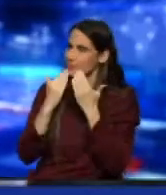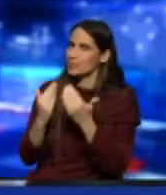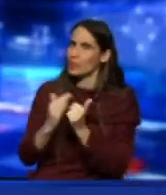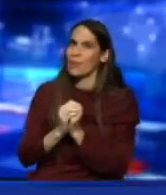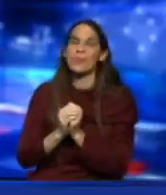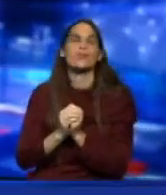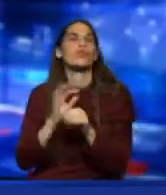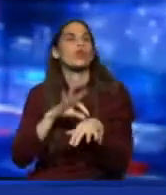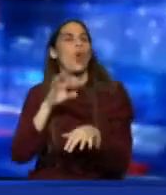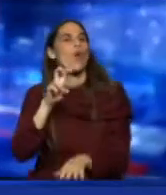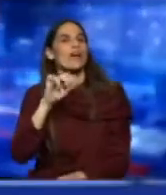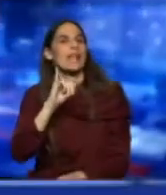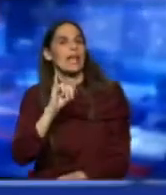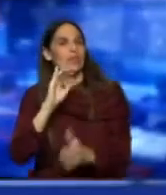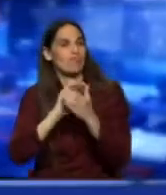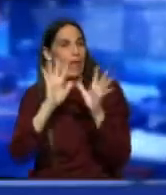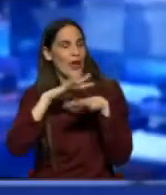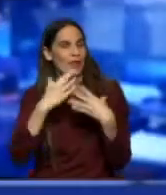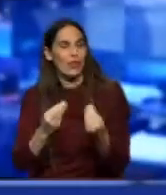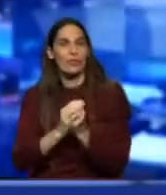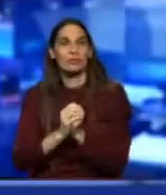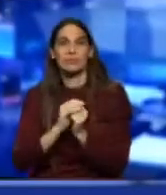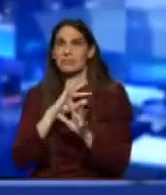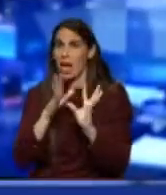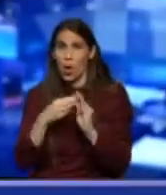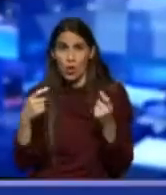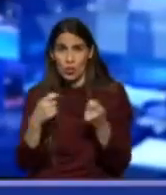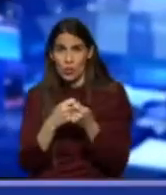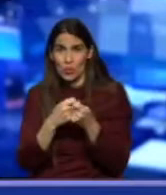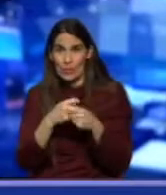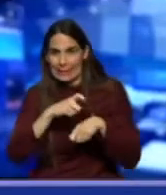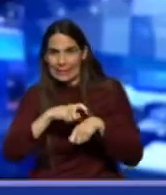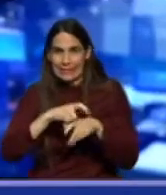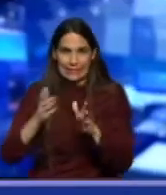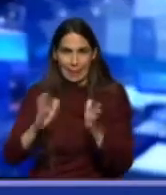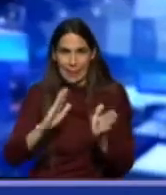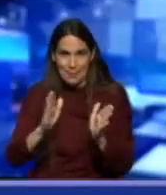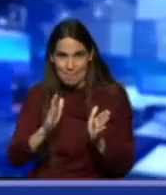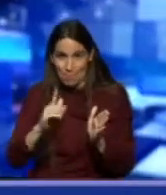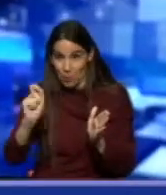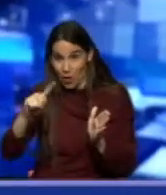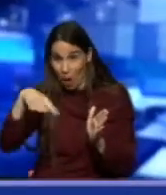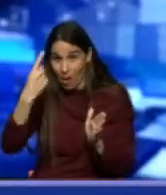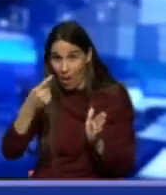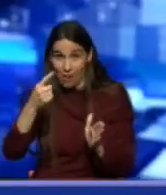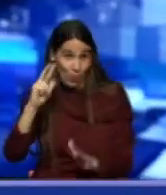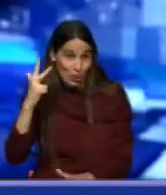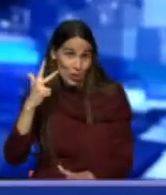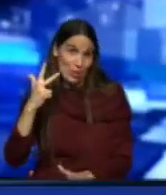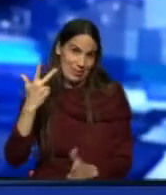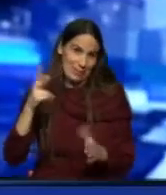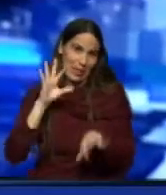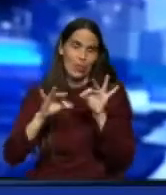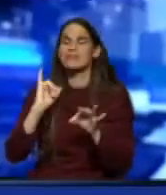דוקטור עופר ישראלי, שלום, ערב טוב לך. ערב טוב. והכל יושב על לוח הזמנים, שבוע הבא, יום שלישי, בחירות. כולם